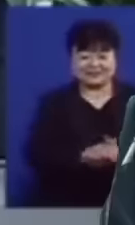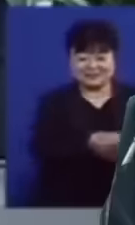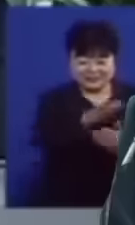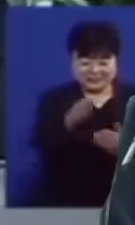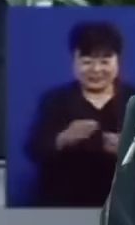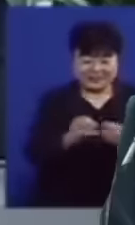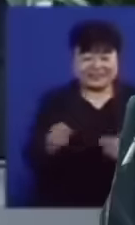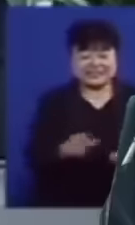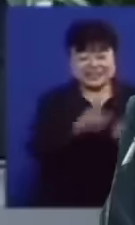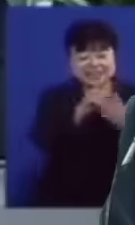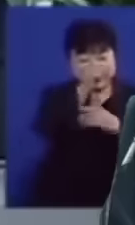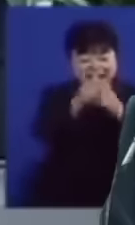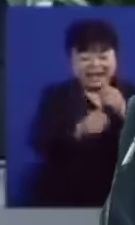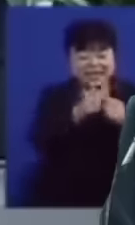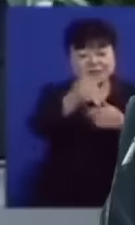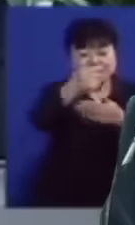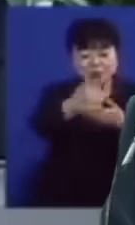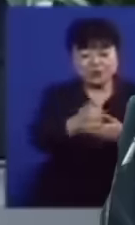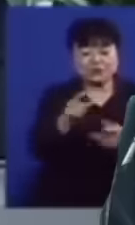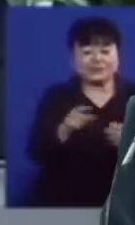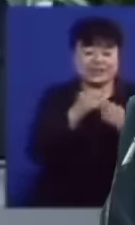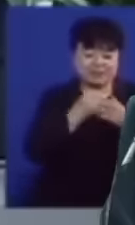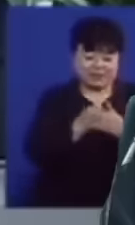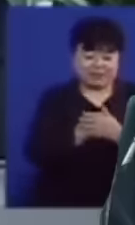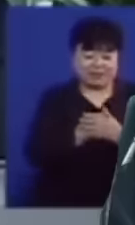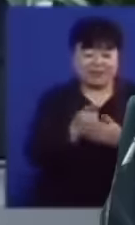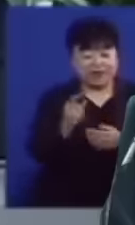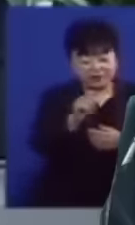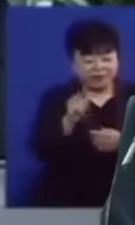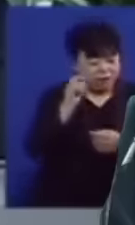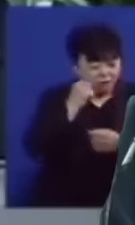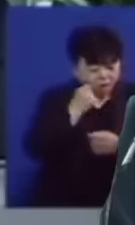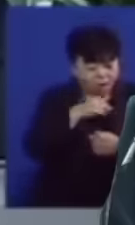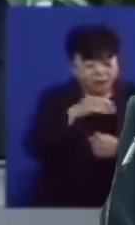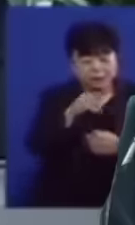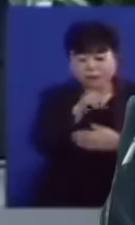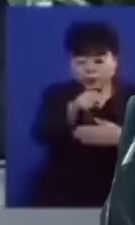우리는 이 땅에 살면서 하나님을 모시고 살면 어떠한